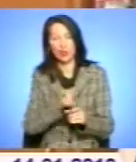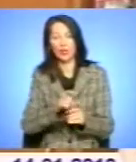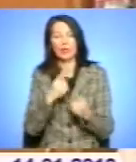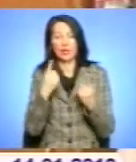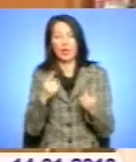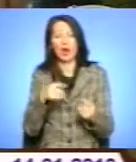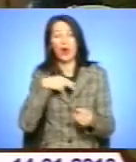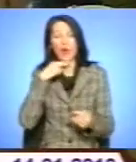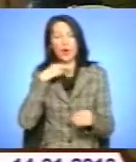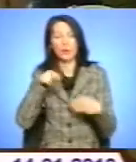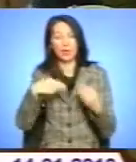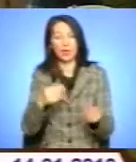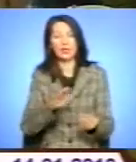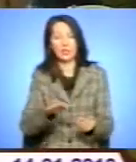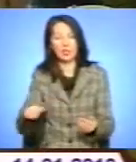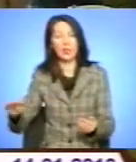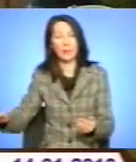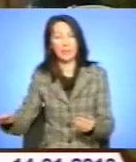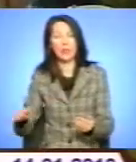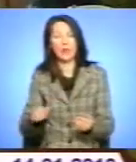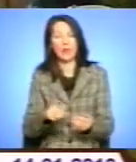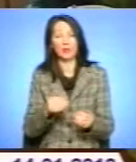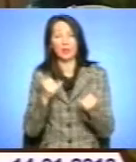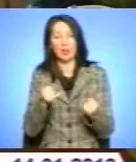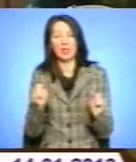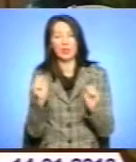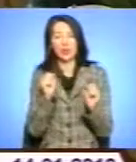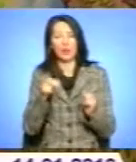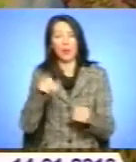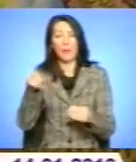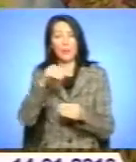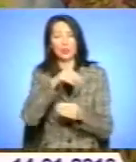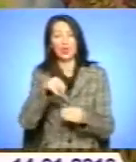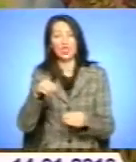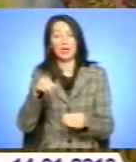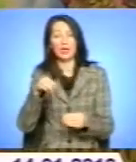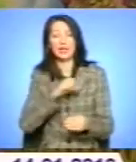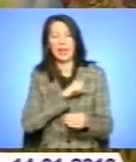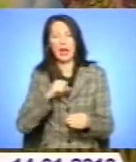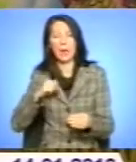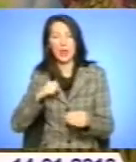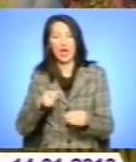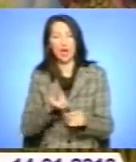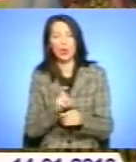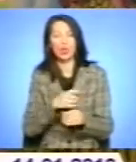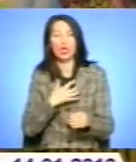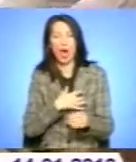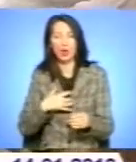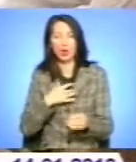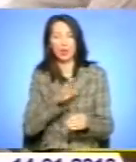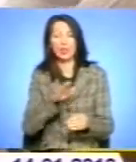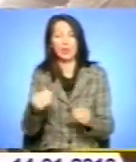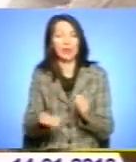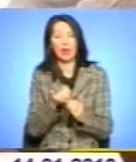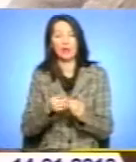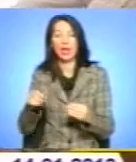початкової ланки. Зараз узимку пісочна терапія дуже актуальна, адже діткам не вистачає великих пісочниць, що на дворі, а